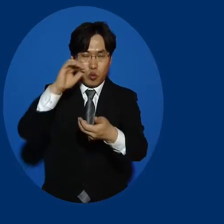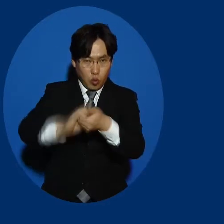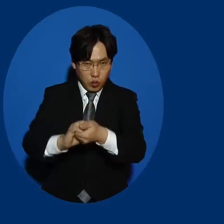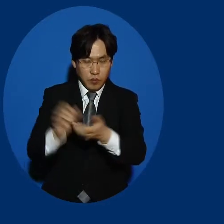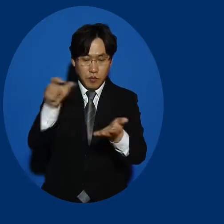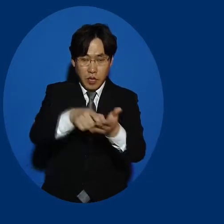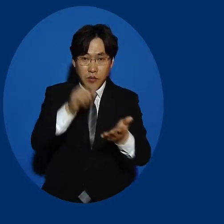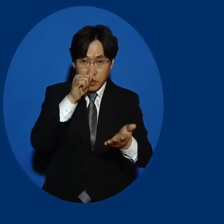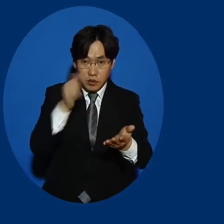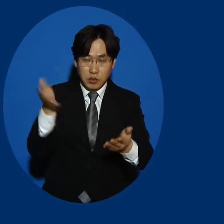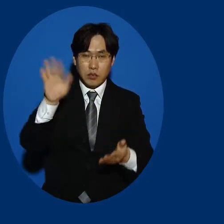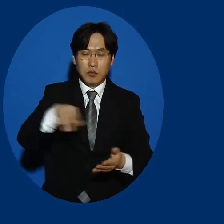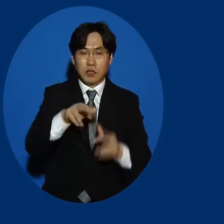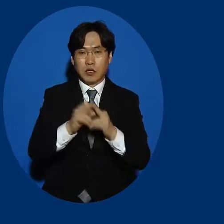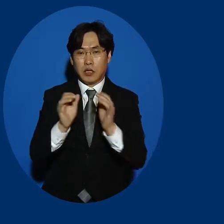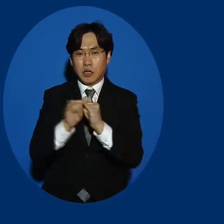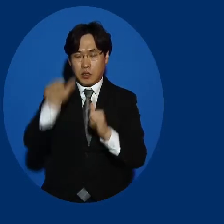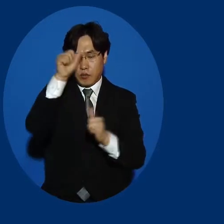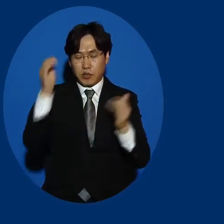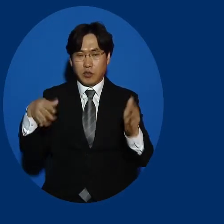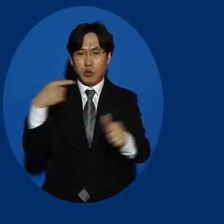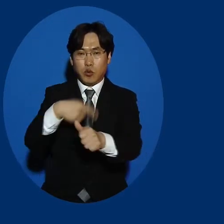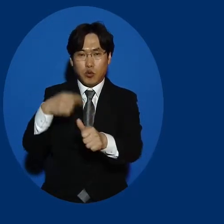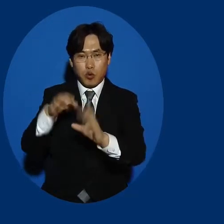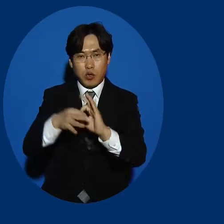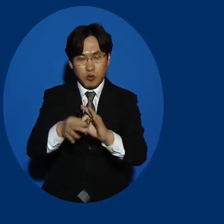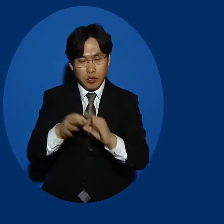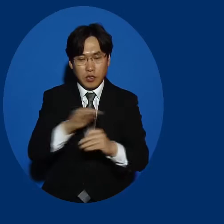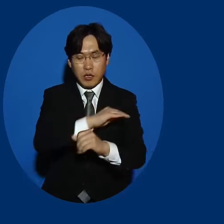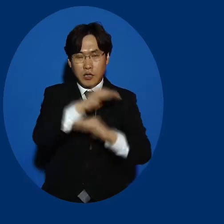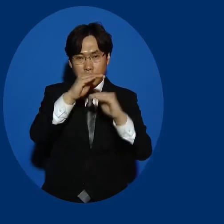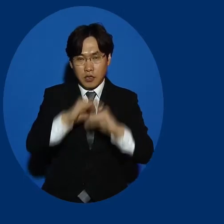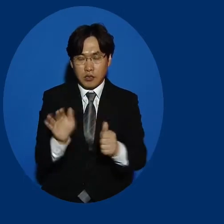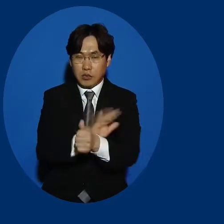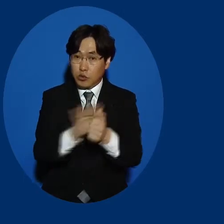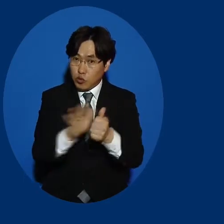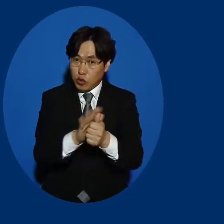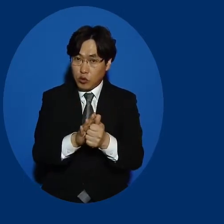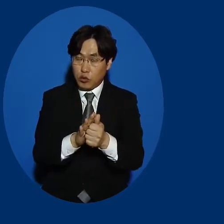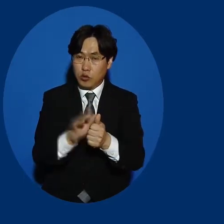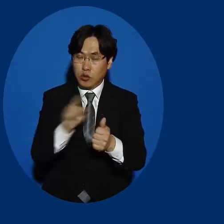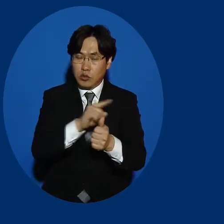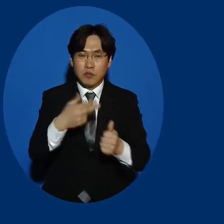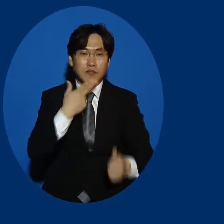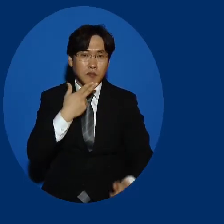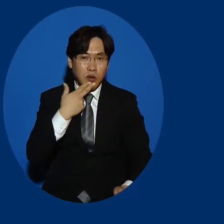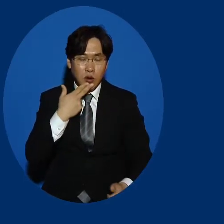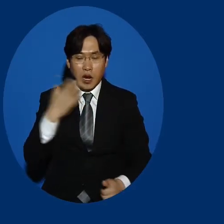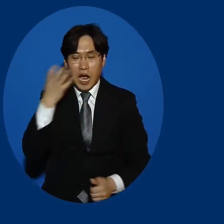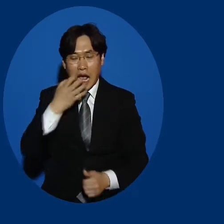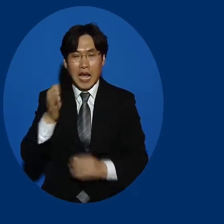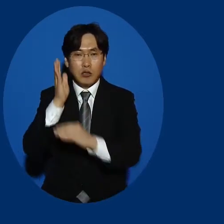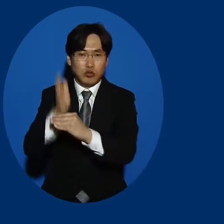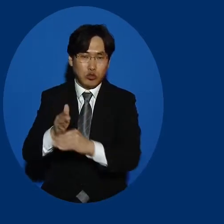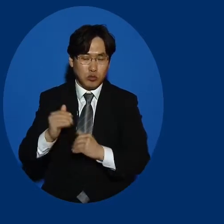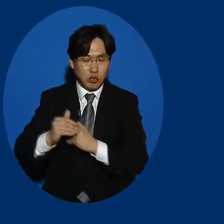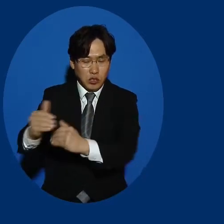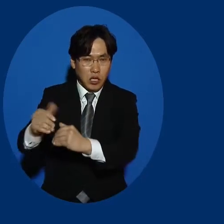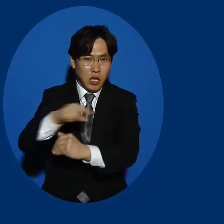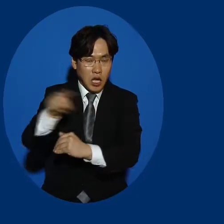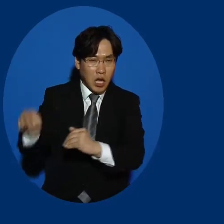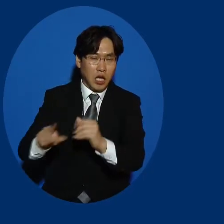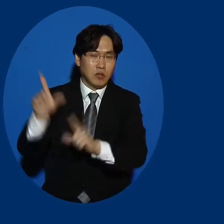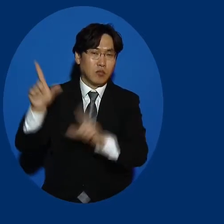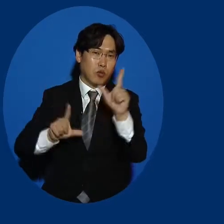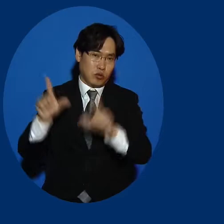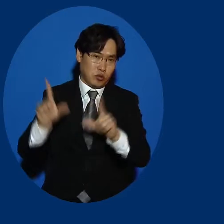불구하고 장애인들의 평생교육을 배제하고 비장애인 중심으로 평생교육을 외치고 있는